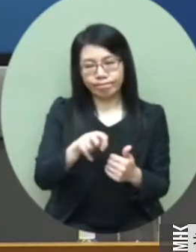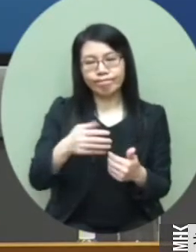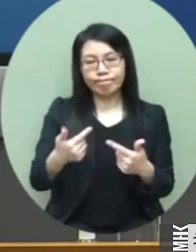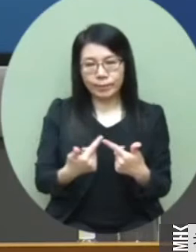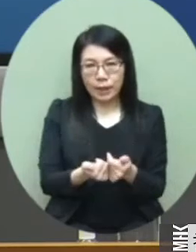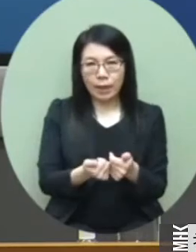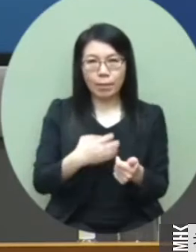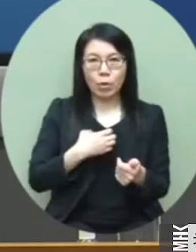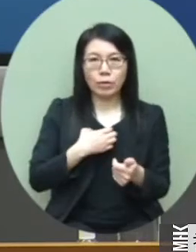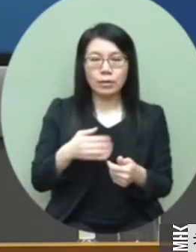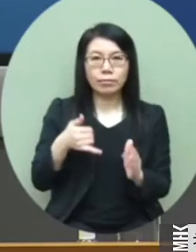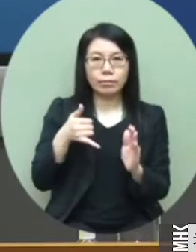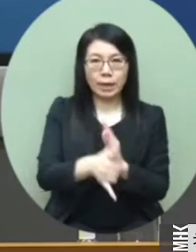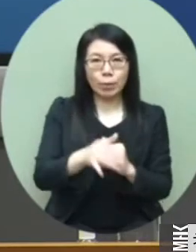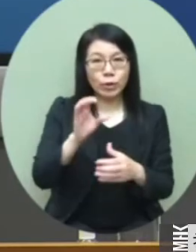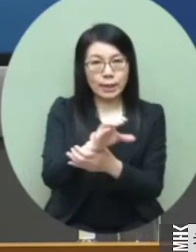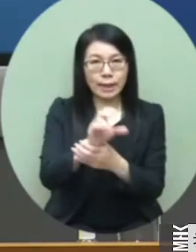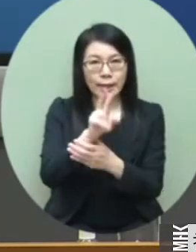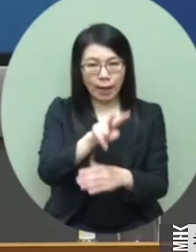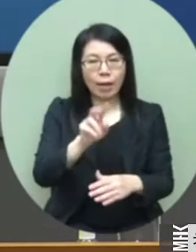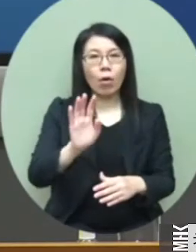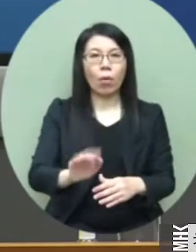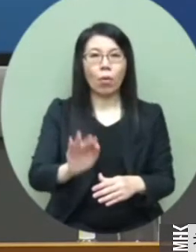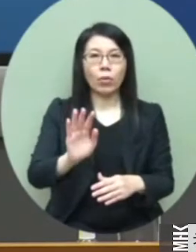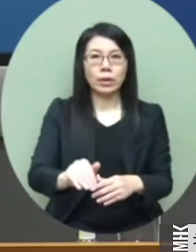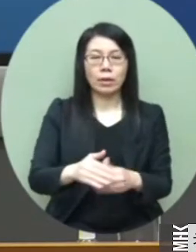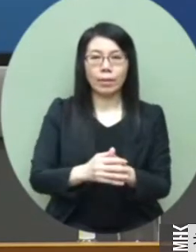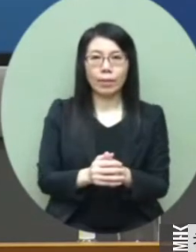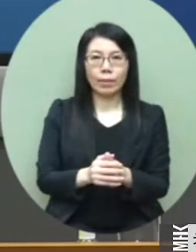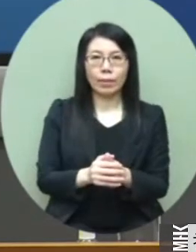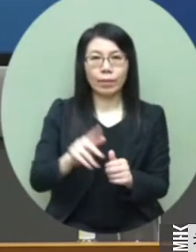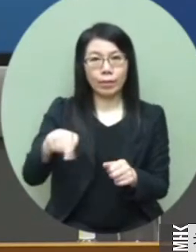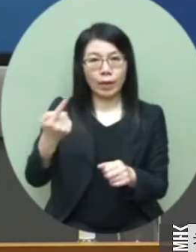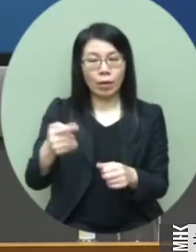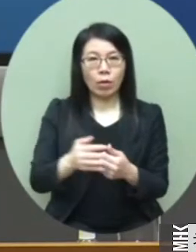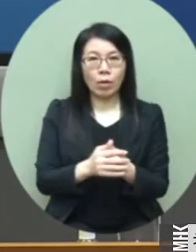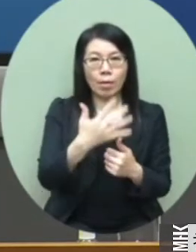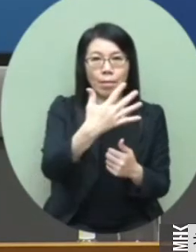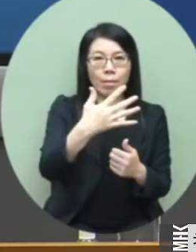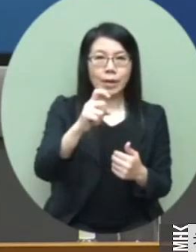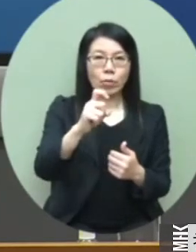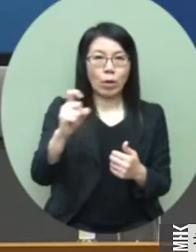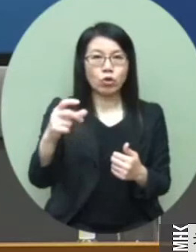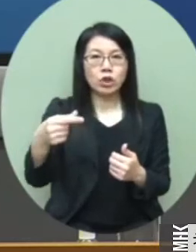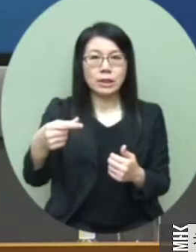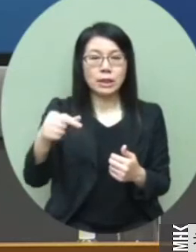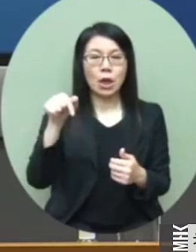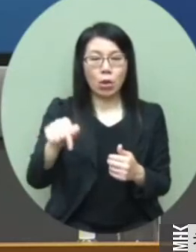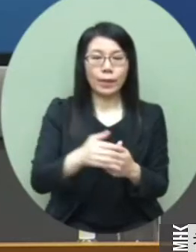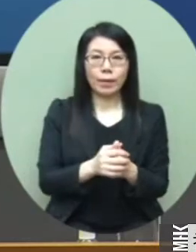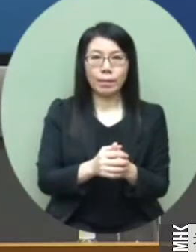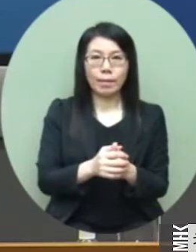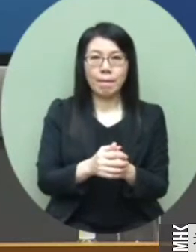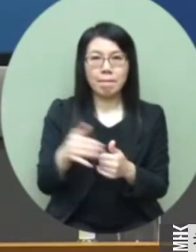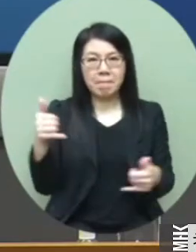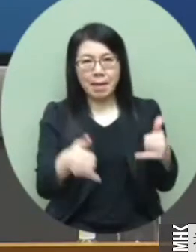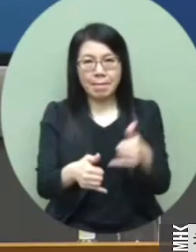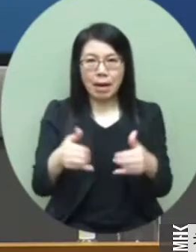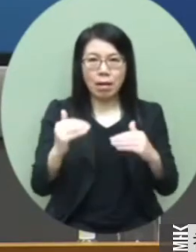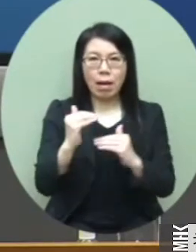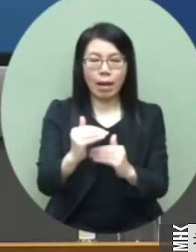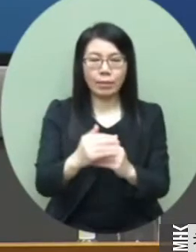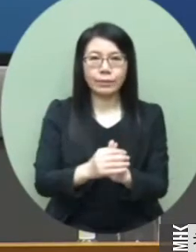符合入場嘅要求。另外咧喺599G 章下嘅聚集嘅限制